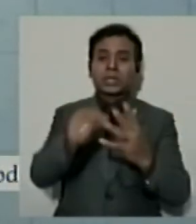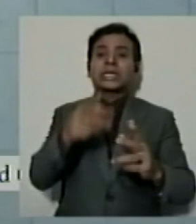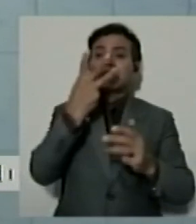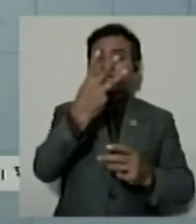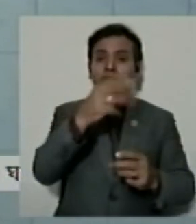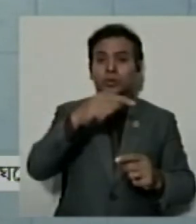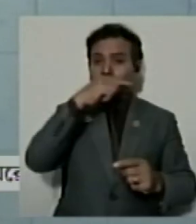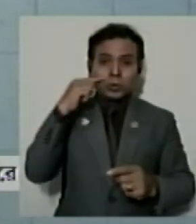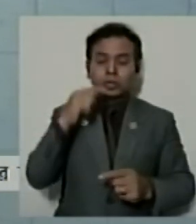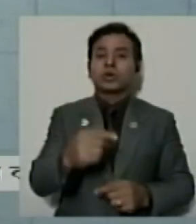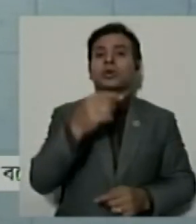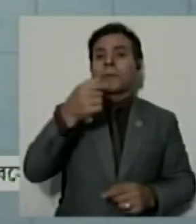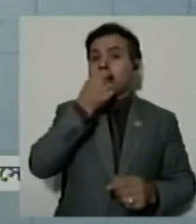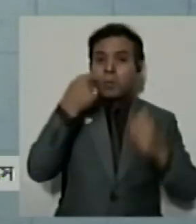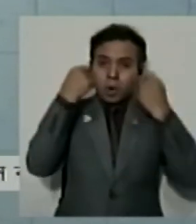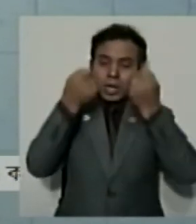যাই, তাহলে